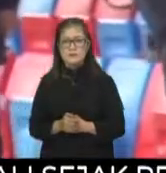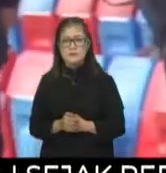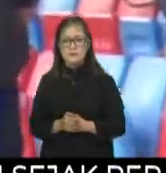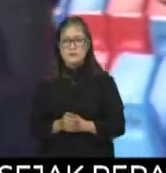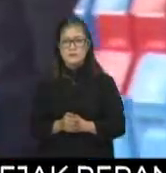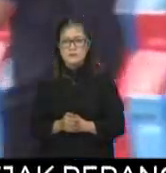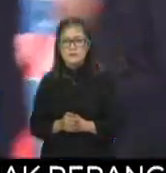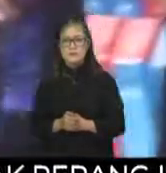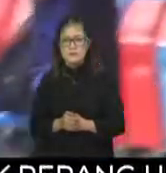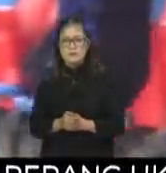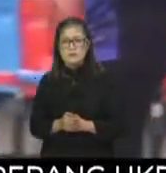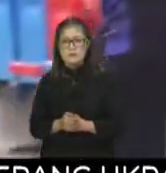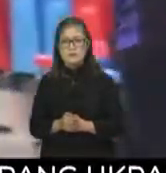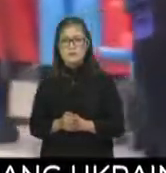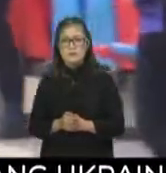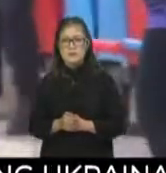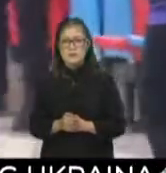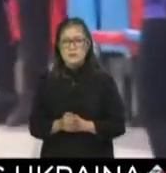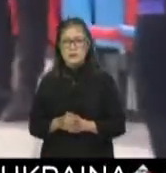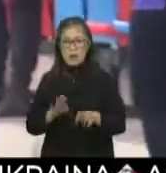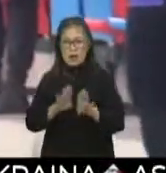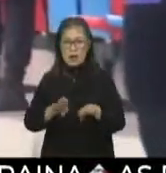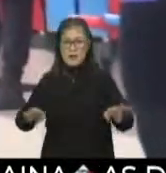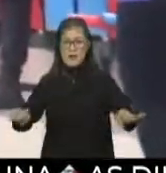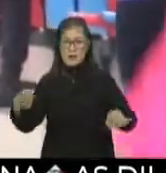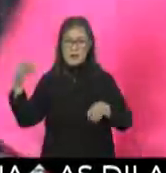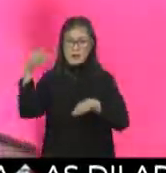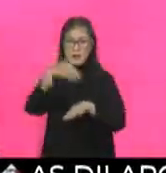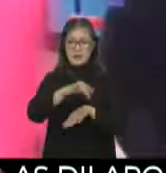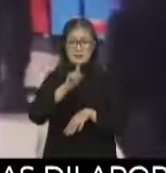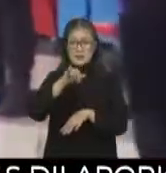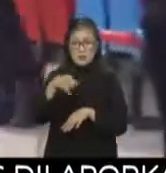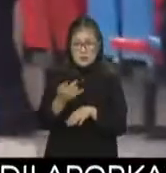Puluhan anak datang satu jam lebih awal ke Unggul Sport Center di Kabupaten Malang, Jawa Timur.